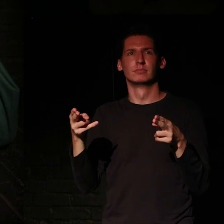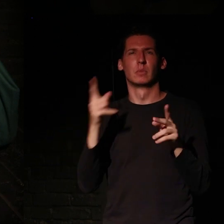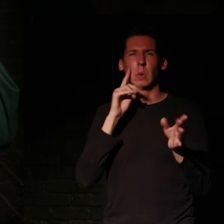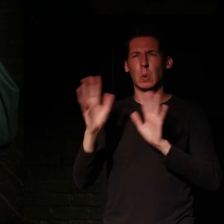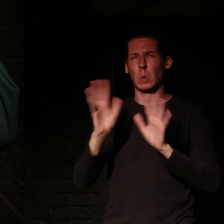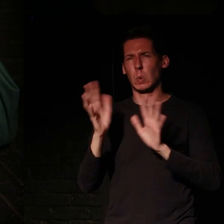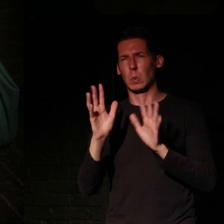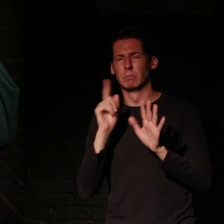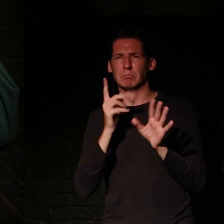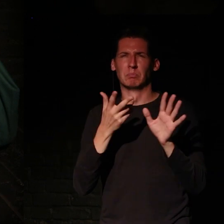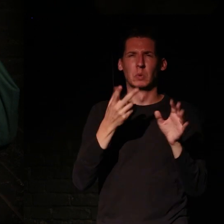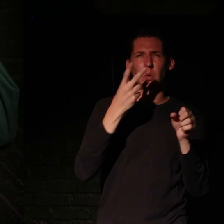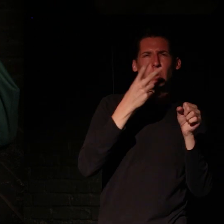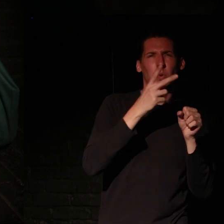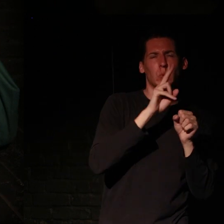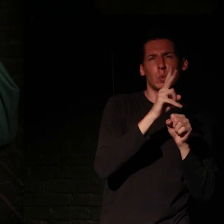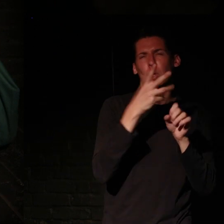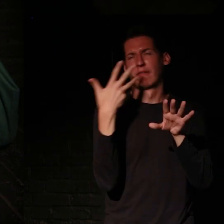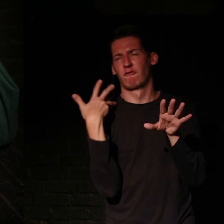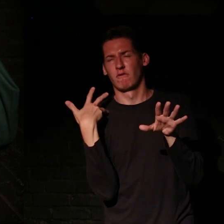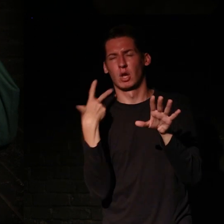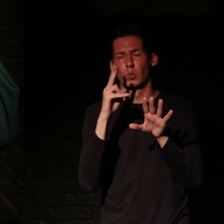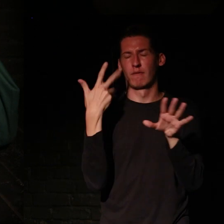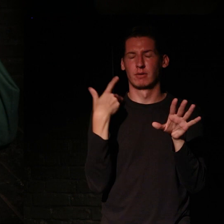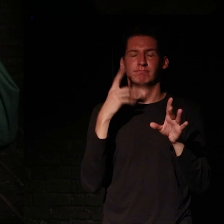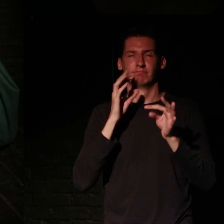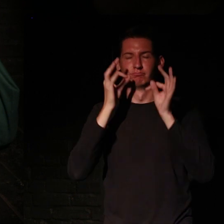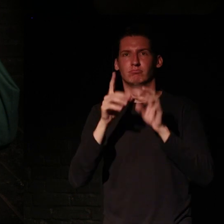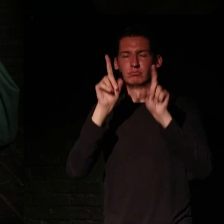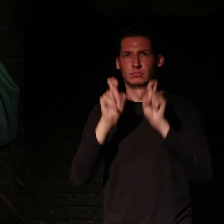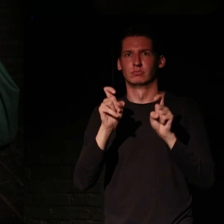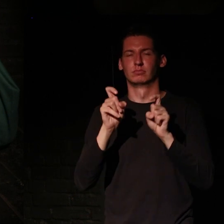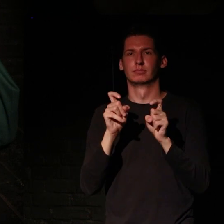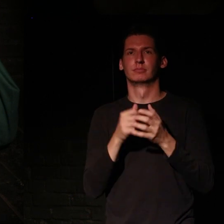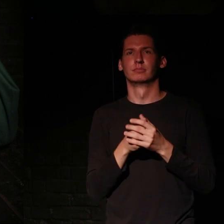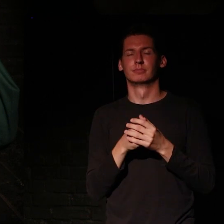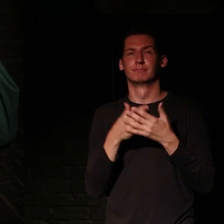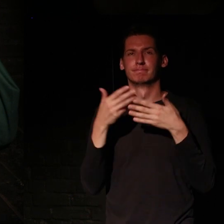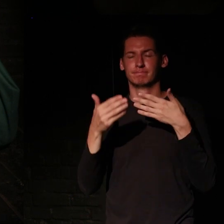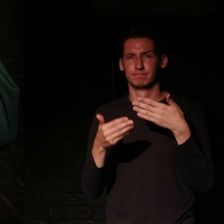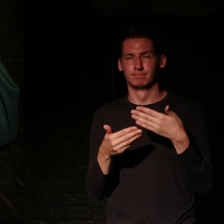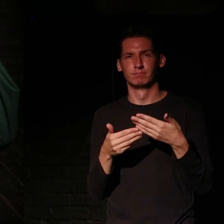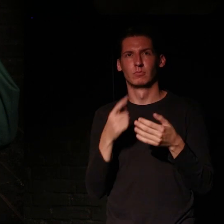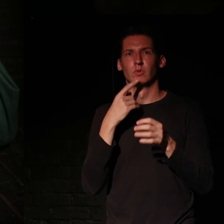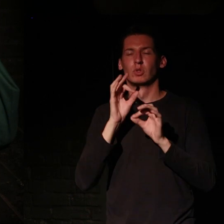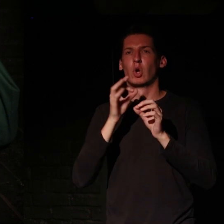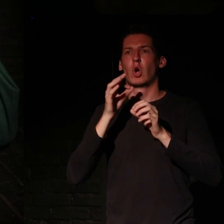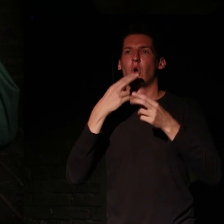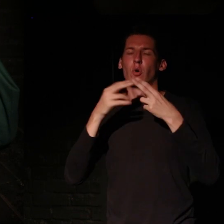około połowy drugiego wieku dopiero przybrały taką